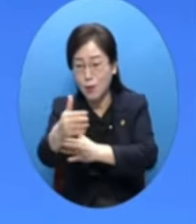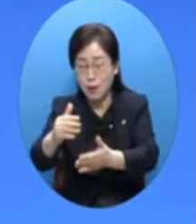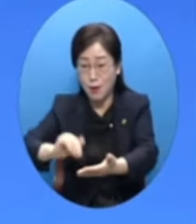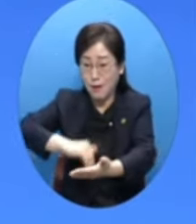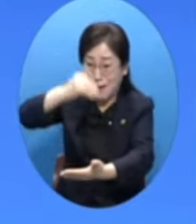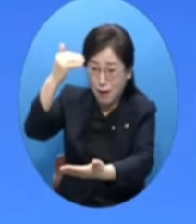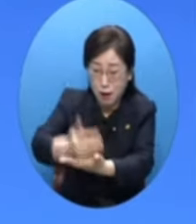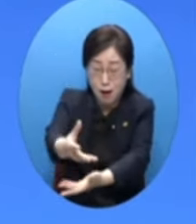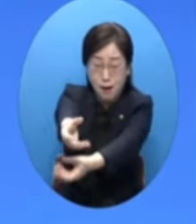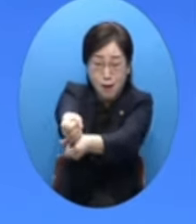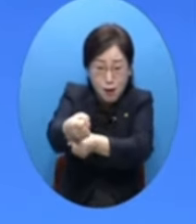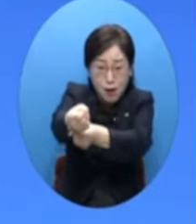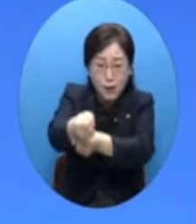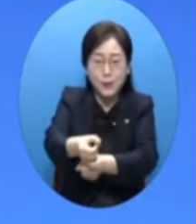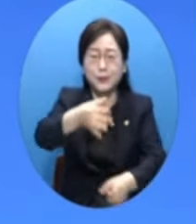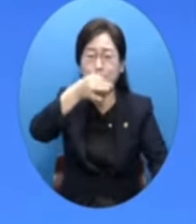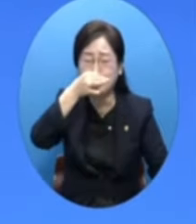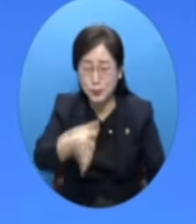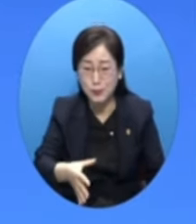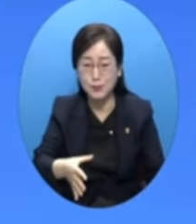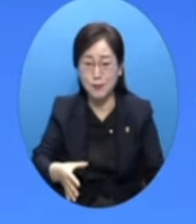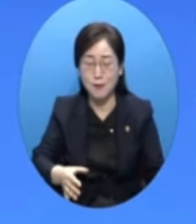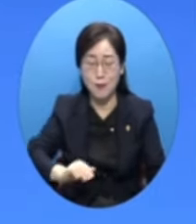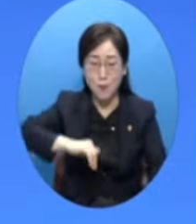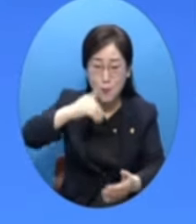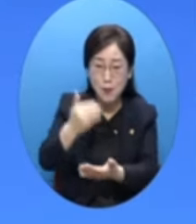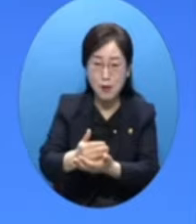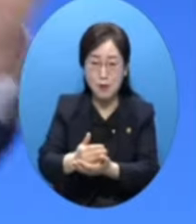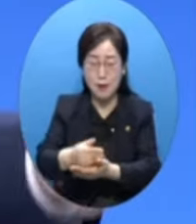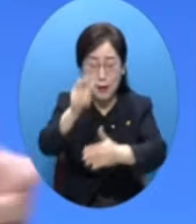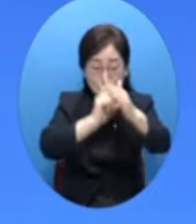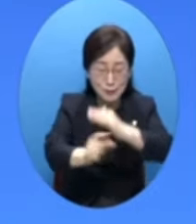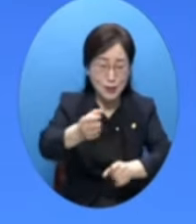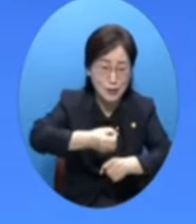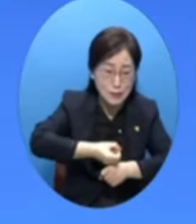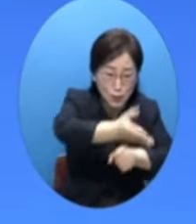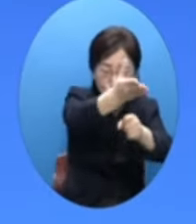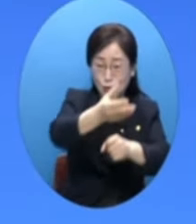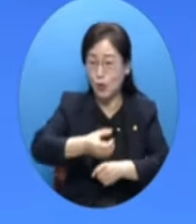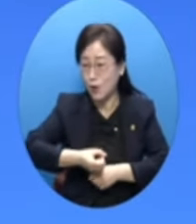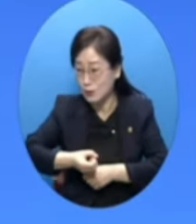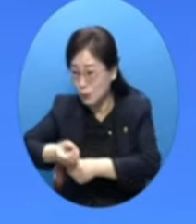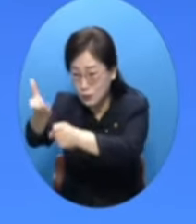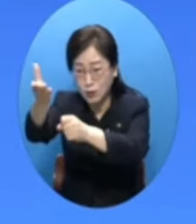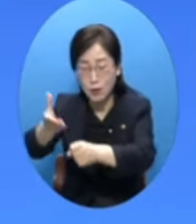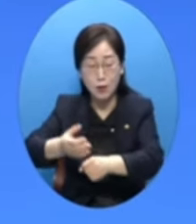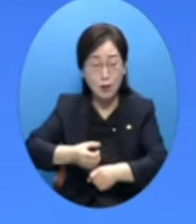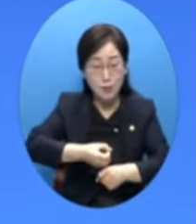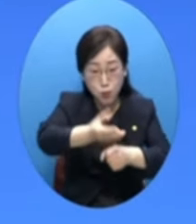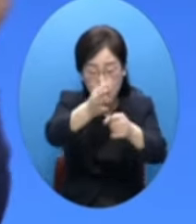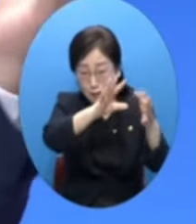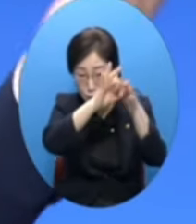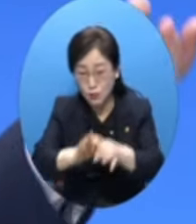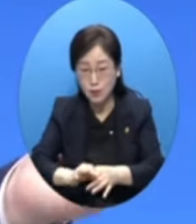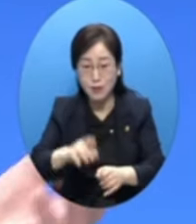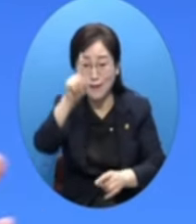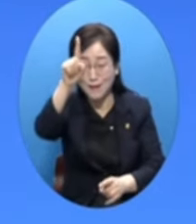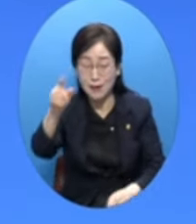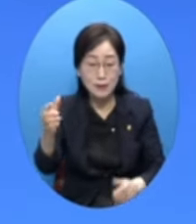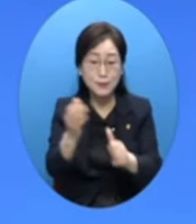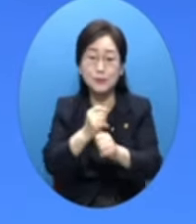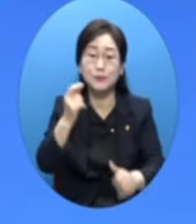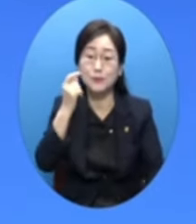끌어올리기 힘들 정도로 많은 고기가 잡혔습니다. 밤새 그물을 던지고 또 던지고 또 던지고 또 던졌지만 한 마리도 고기 못